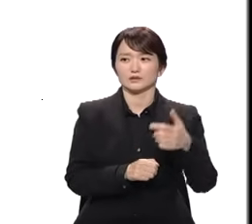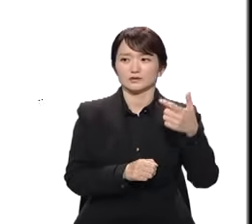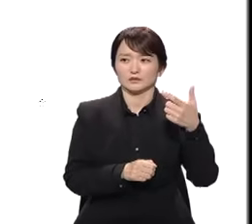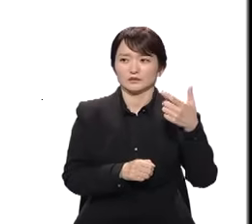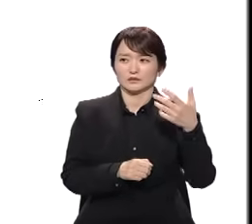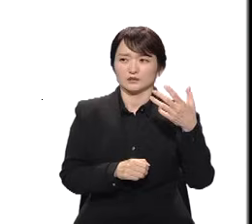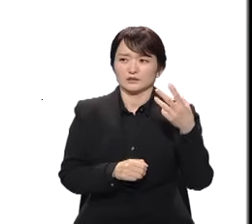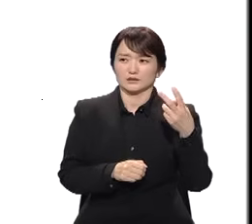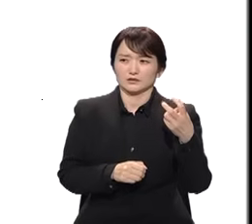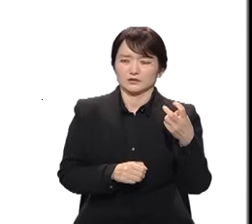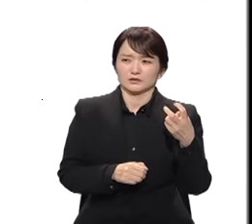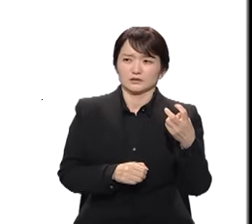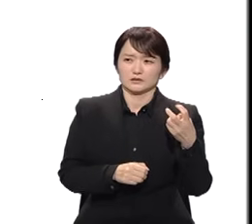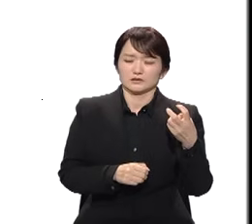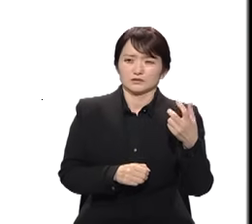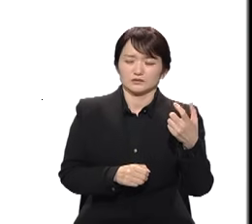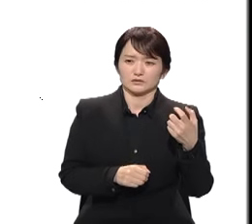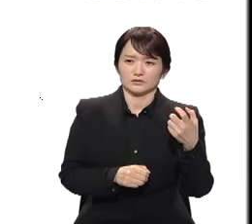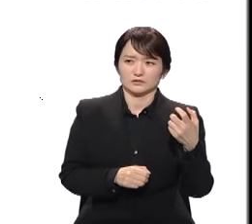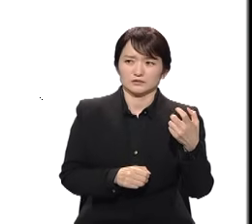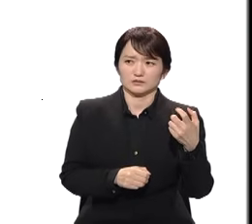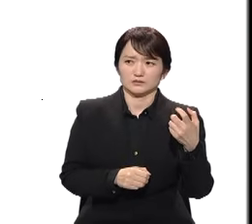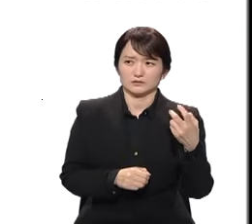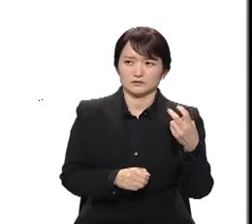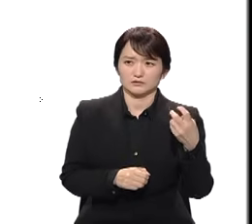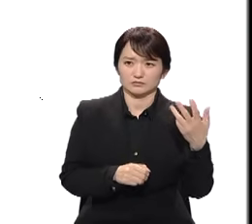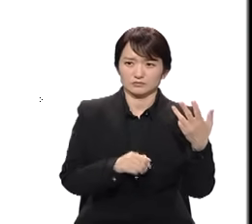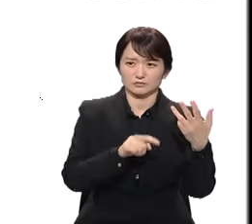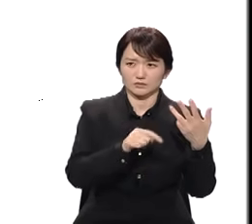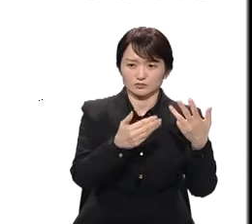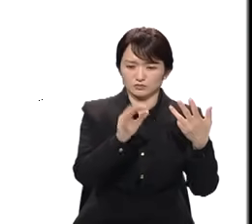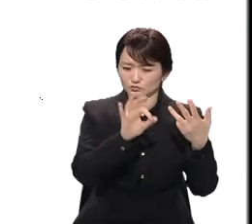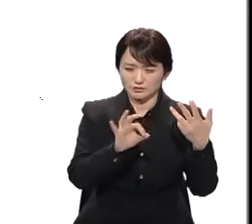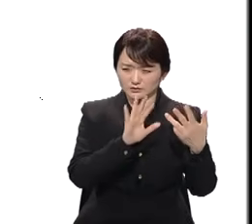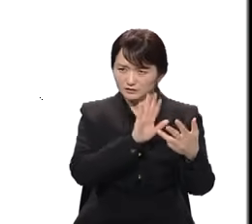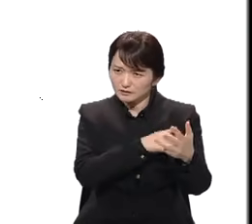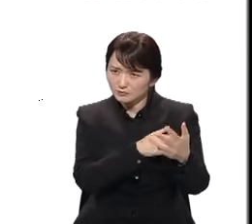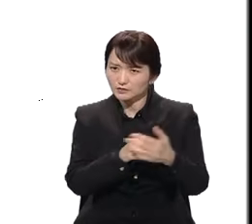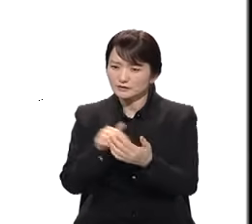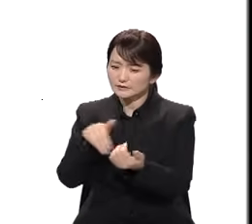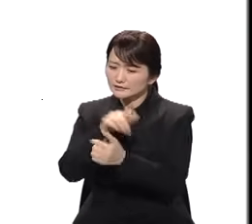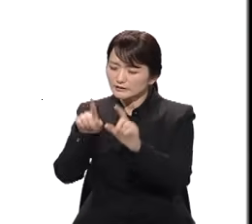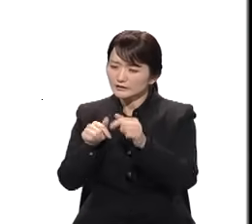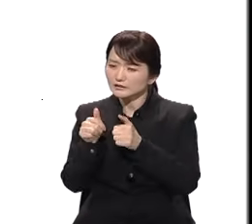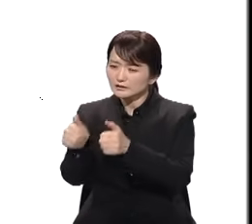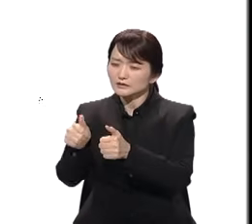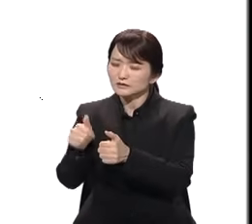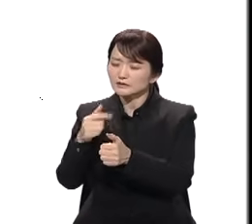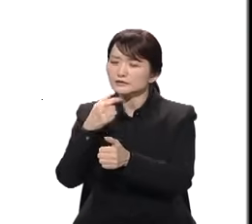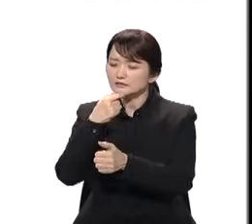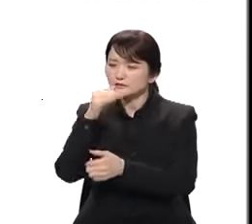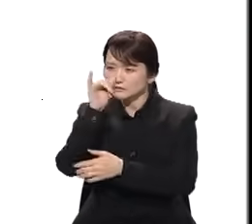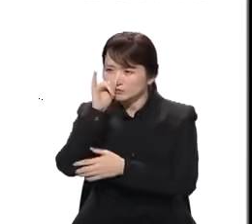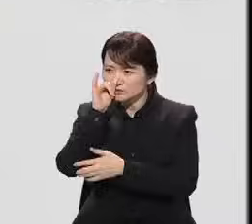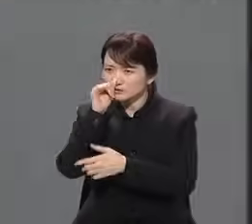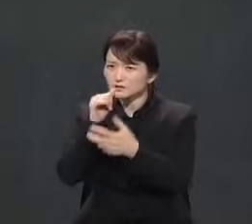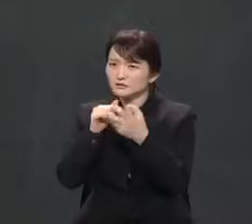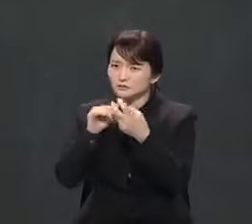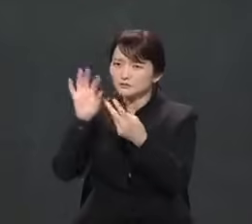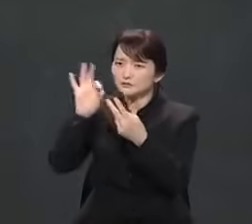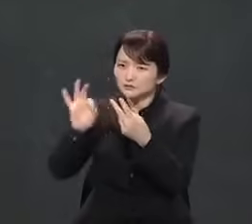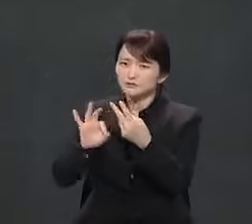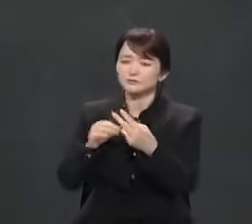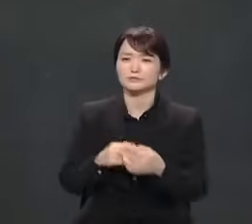했는데 72%가 상황에 따라 거절할 수 있다라고 했다는 거예요. 근데 뭐죠? 그 중에서는 뭐